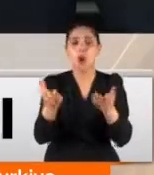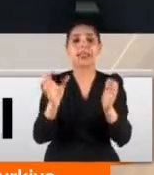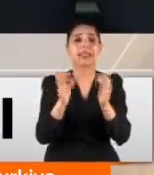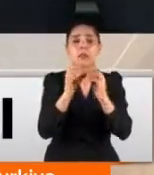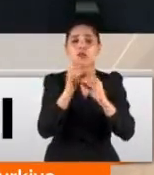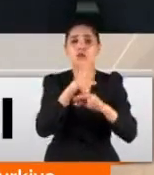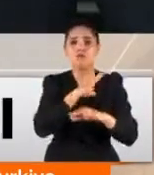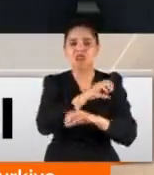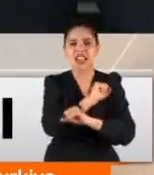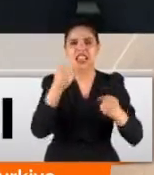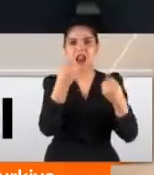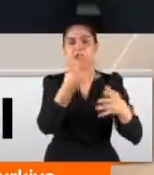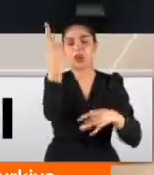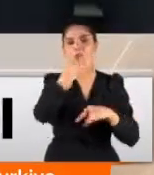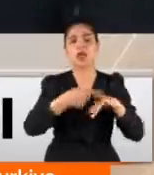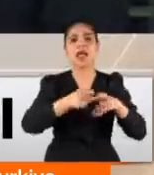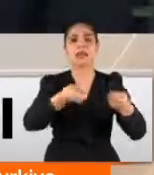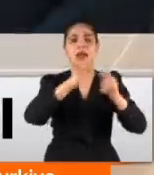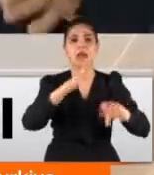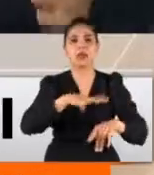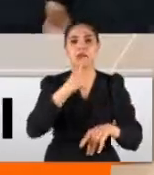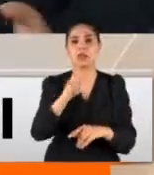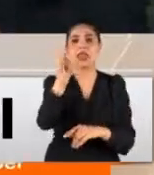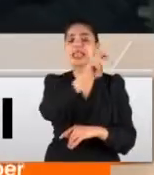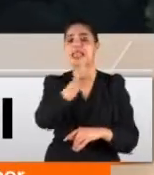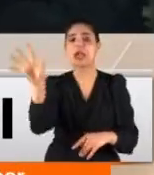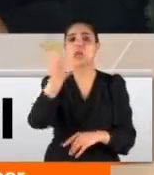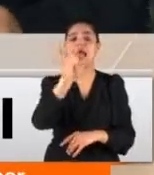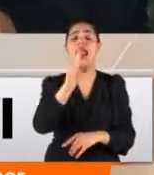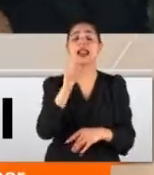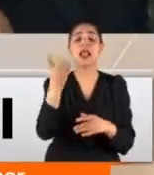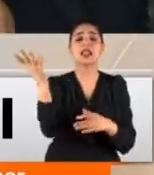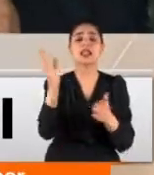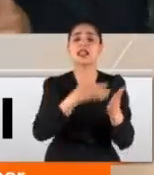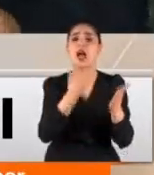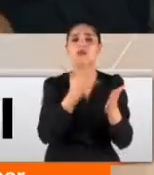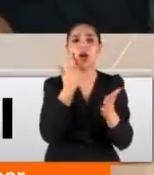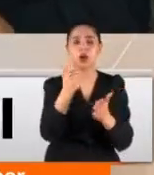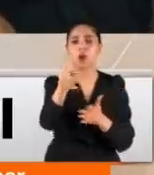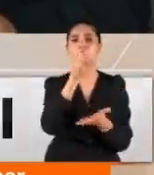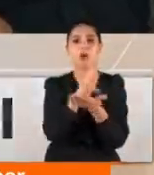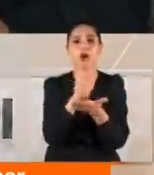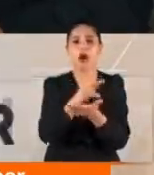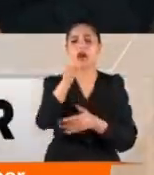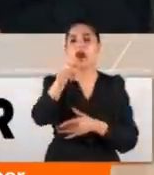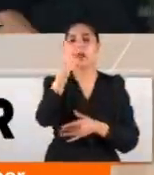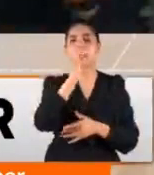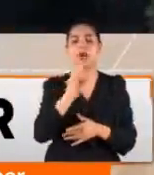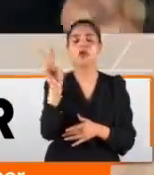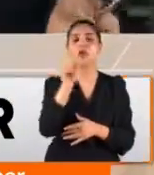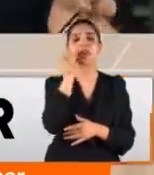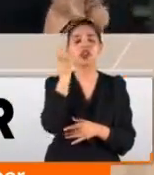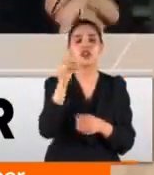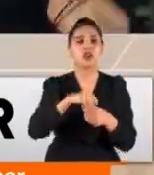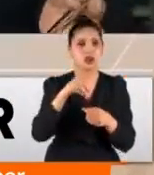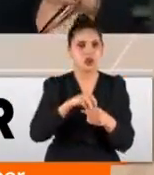HDP'nin kapatılmasını istediği bir kez daha 850 sayfalık bir iddianame 500 kişiyle ilgili siyasi yasak istemiyor